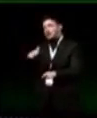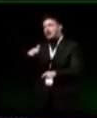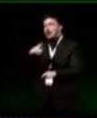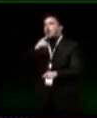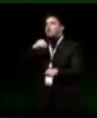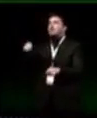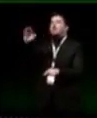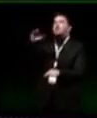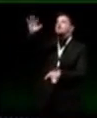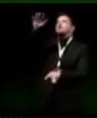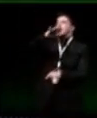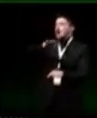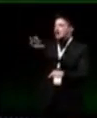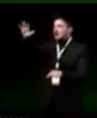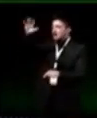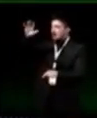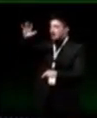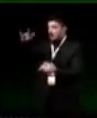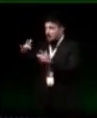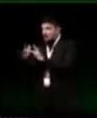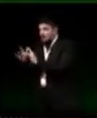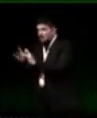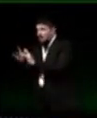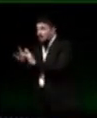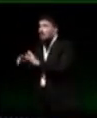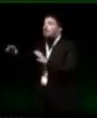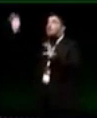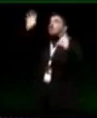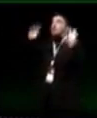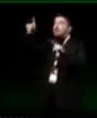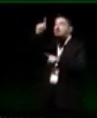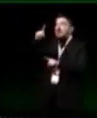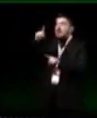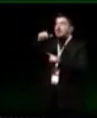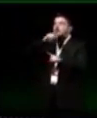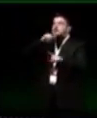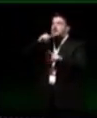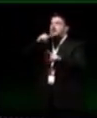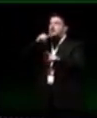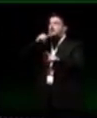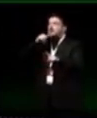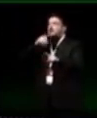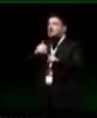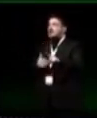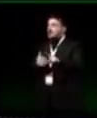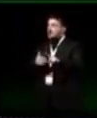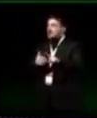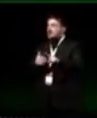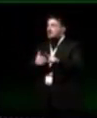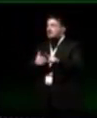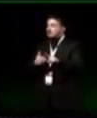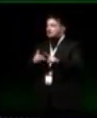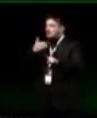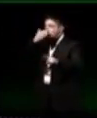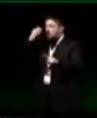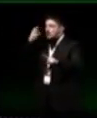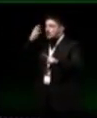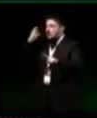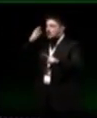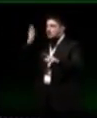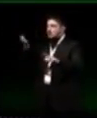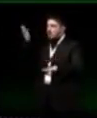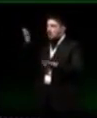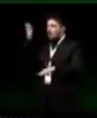andare, sulla rete o tra le nuvole, ci sarà bisogno di una nobile e suprema